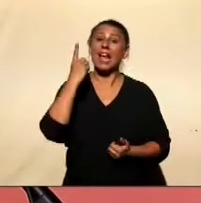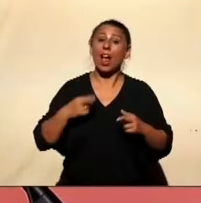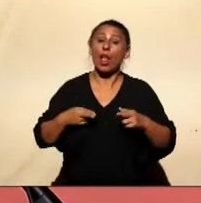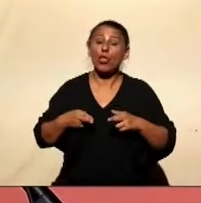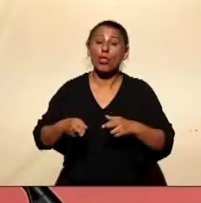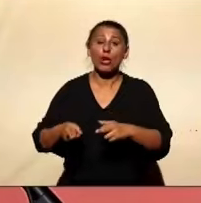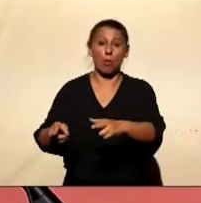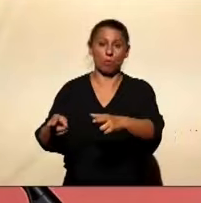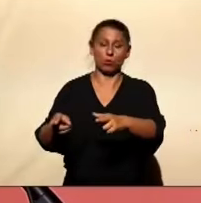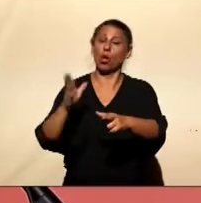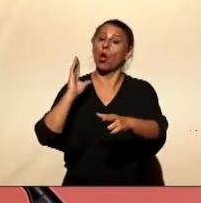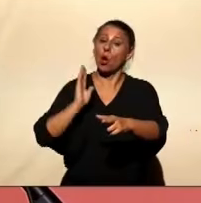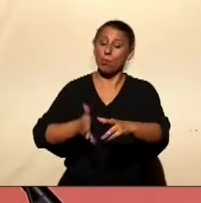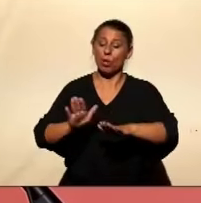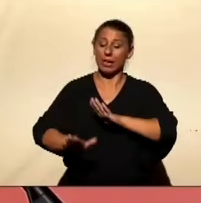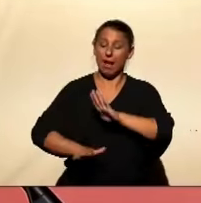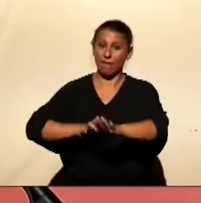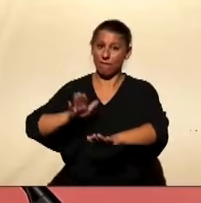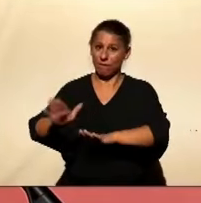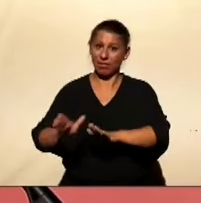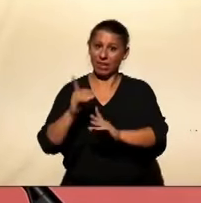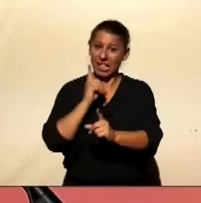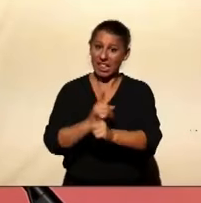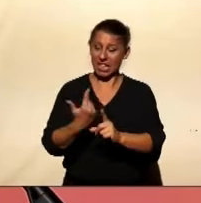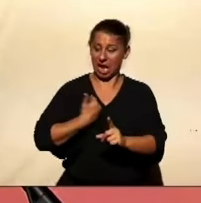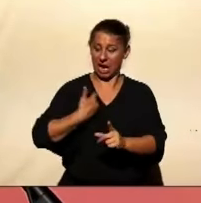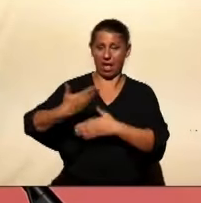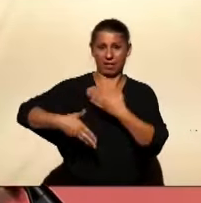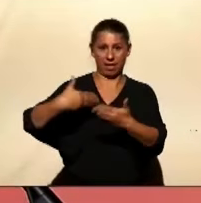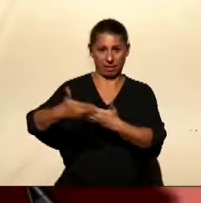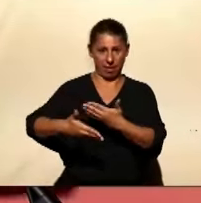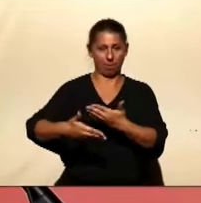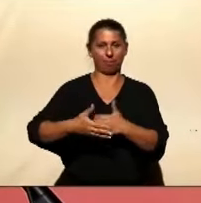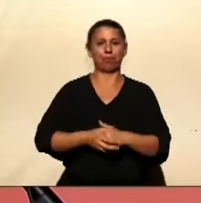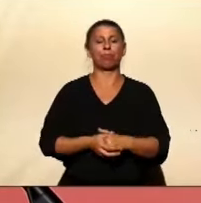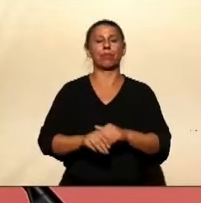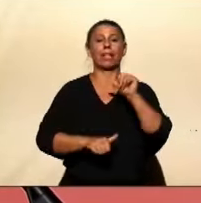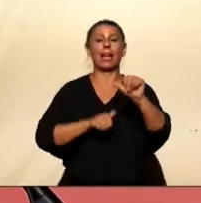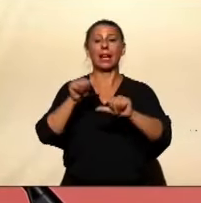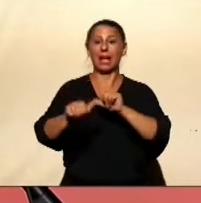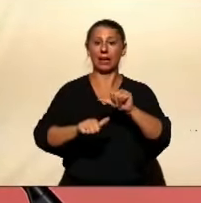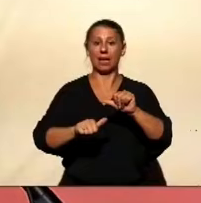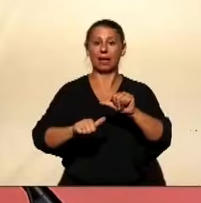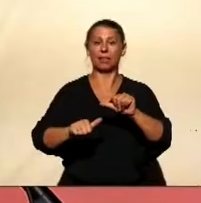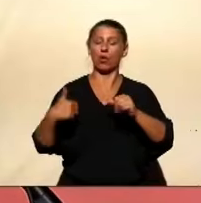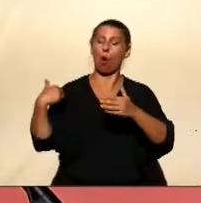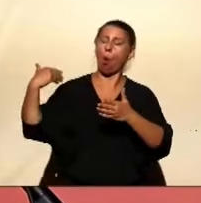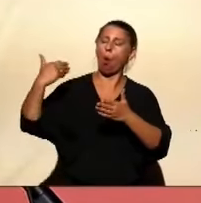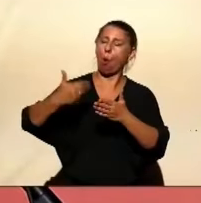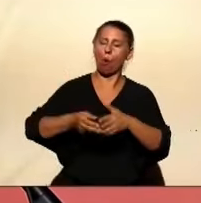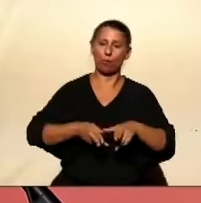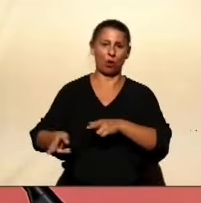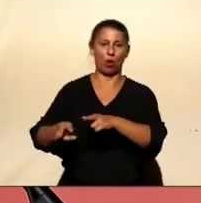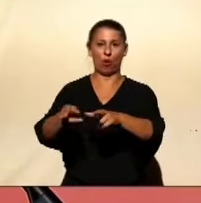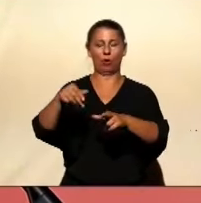δρόμος που μπορεί να βαδίσει ειδικά η νέα γενιά και να αλλάξει όλη την πορεία αυτού του